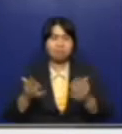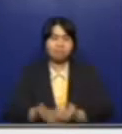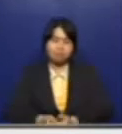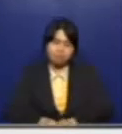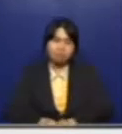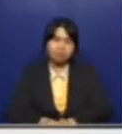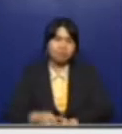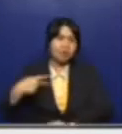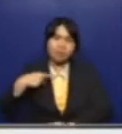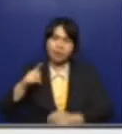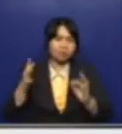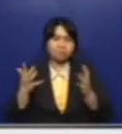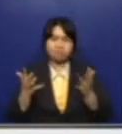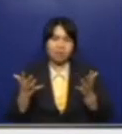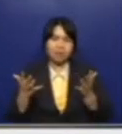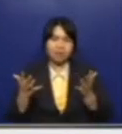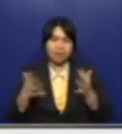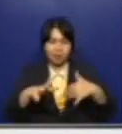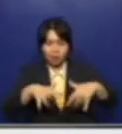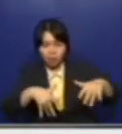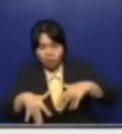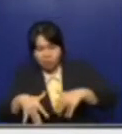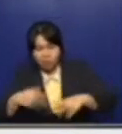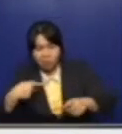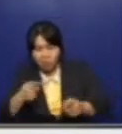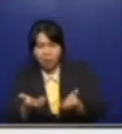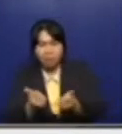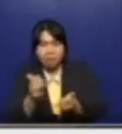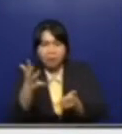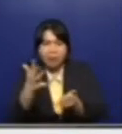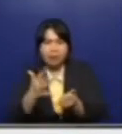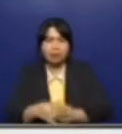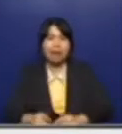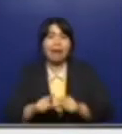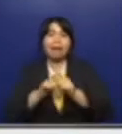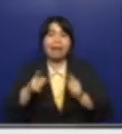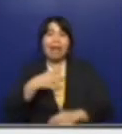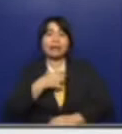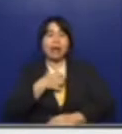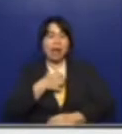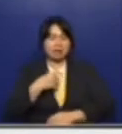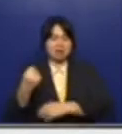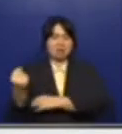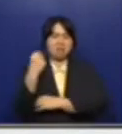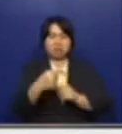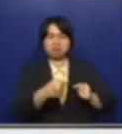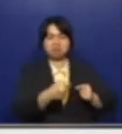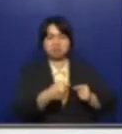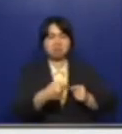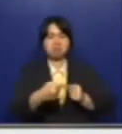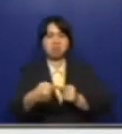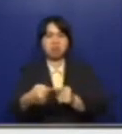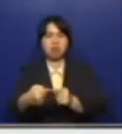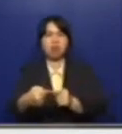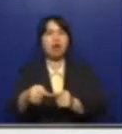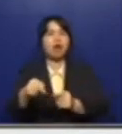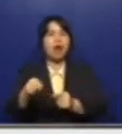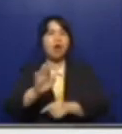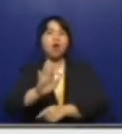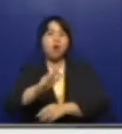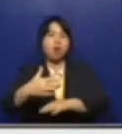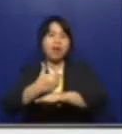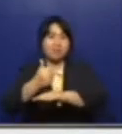ไม่ได้เกิดประโยชน์อะไรเลยกับพี่น้องประชาชนเป้าหมายคือการสืบทอดอำนาจอันนี้เป็นทางการเมือง